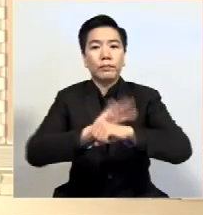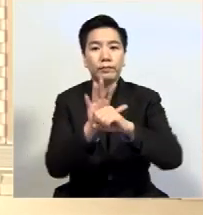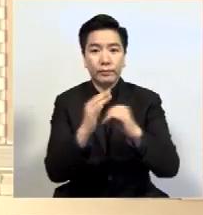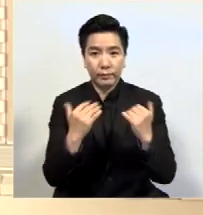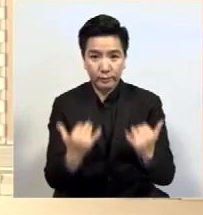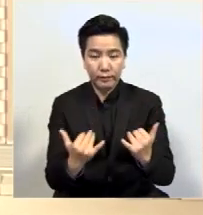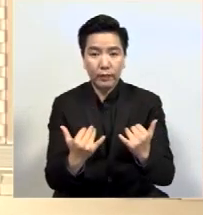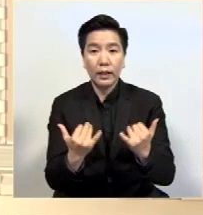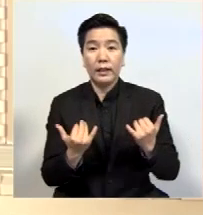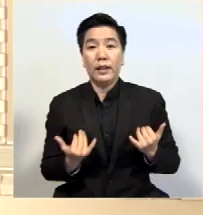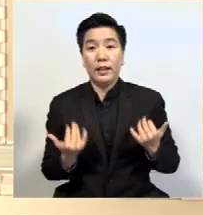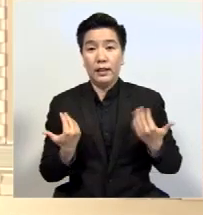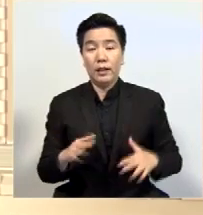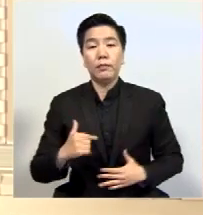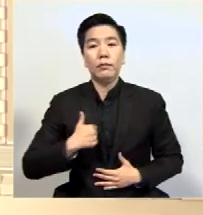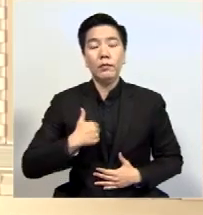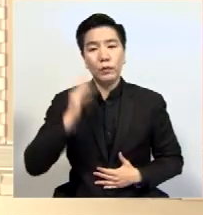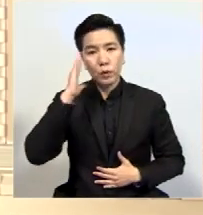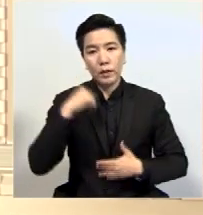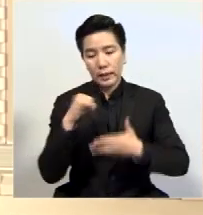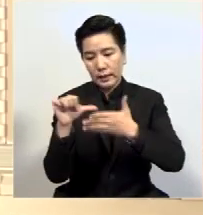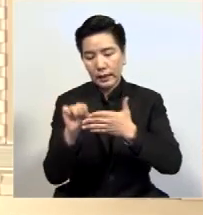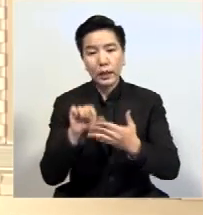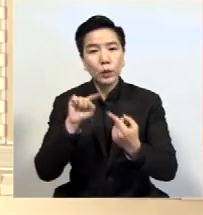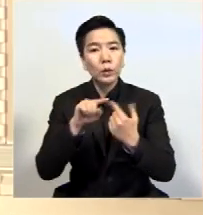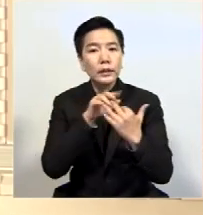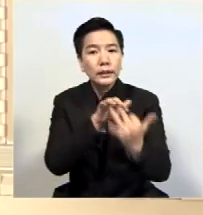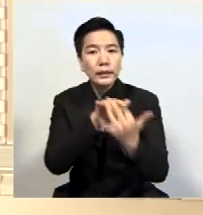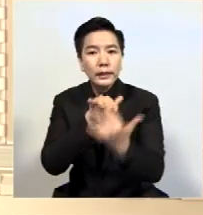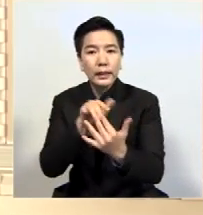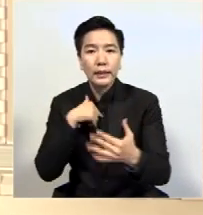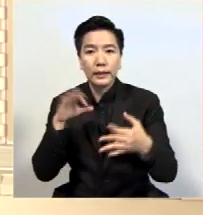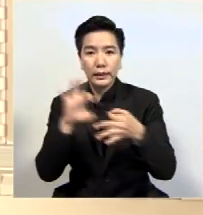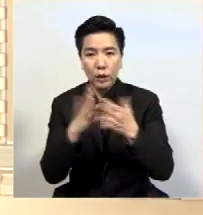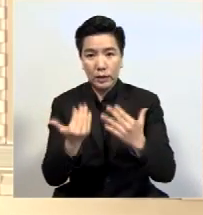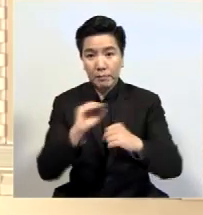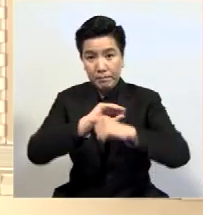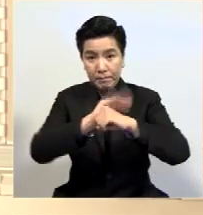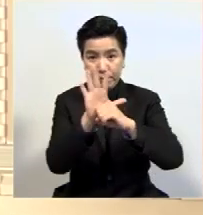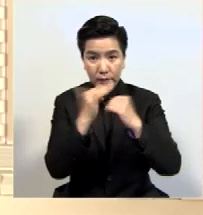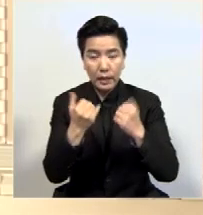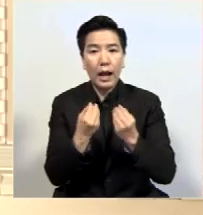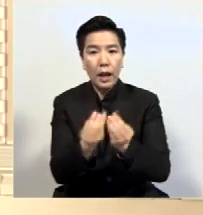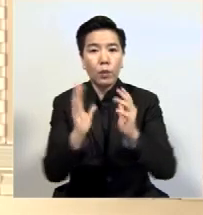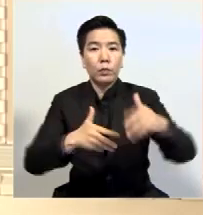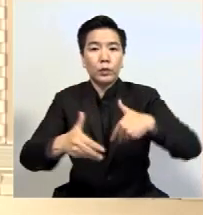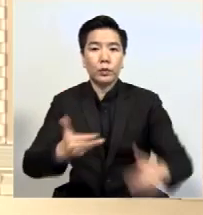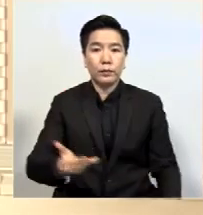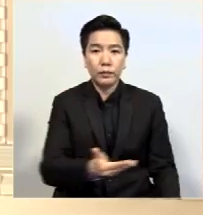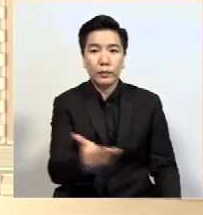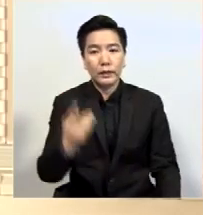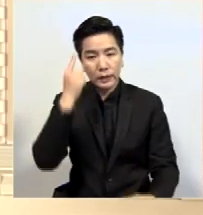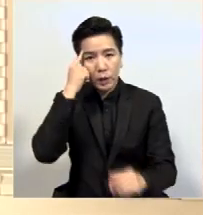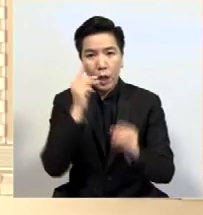-19 นอกจากนี้ผมจะปรับปรุงให้การสื่อสารเกี่ยวกับสถานการณ์โควิด -19 กับประชาชน